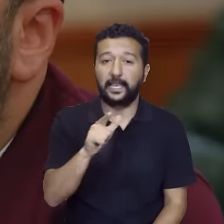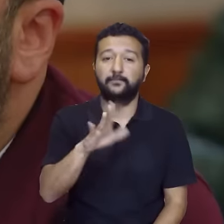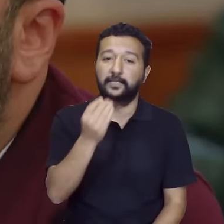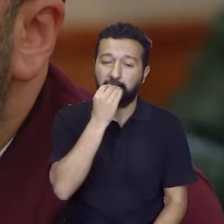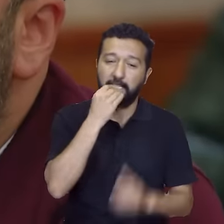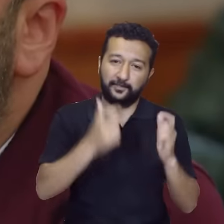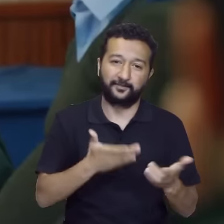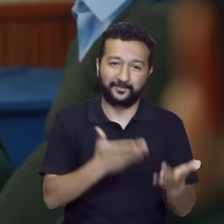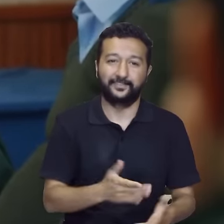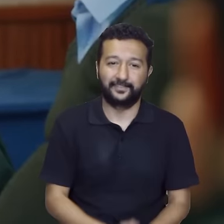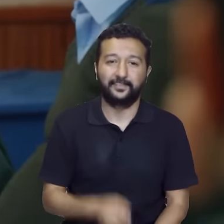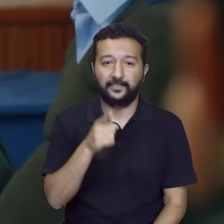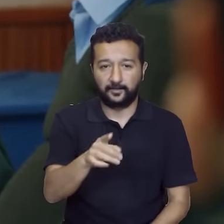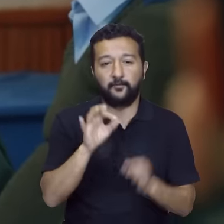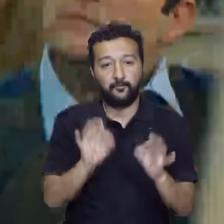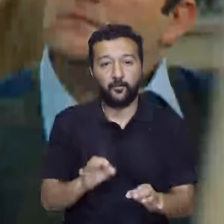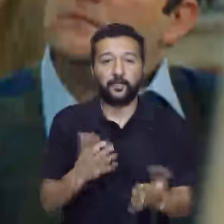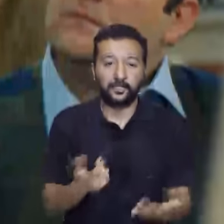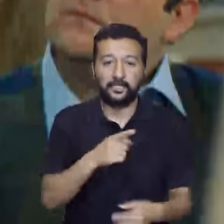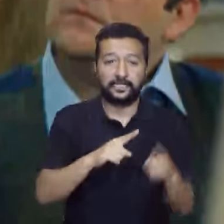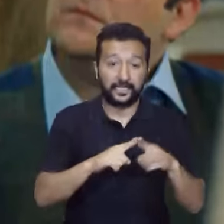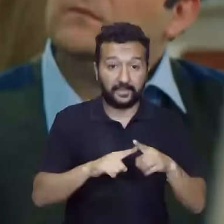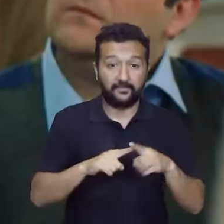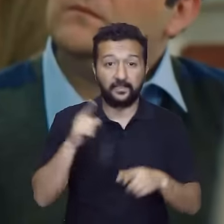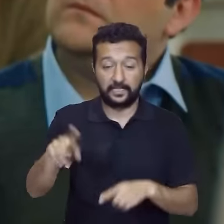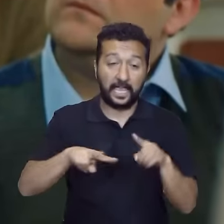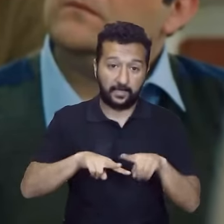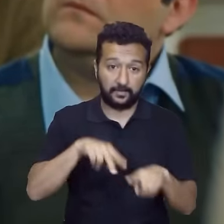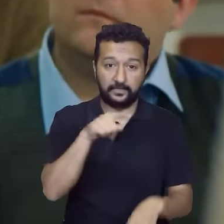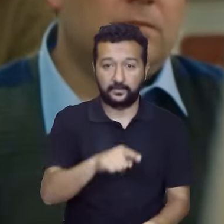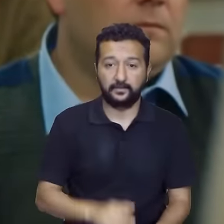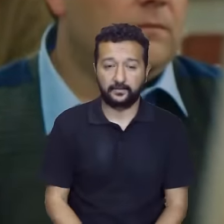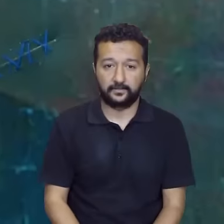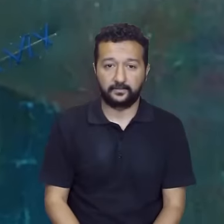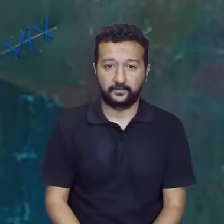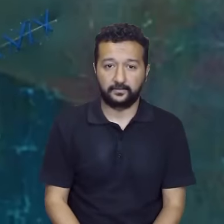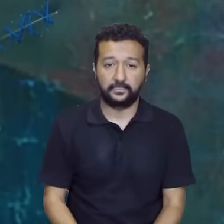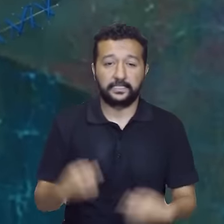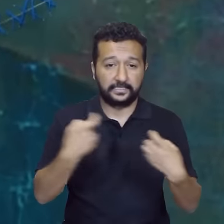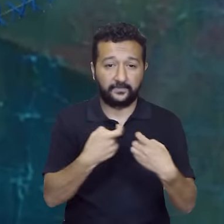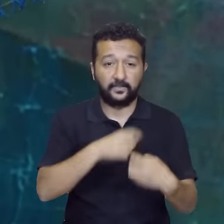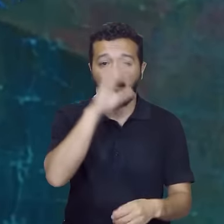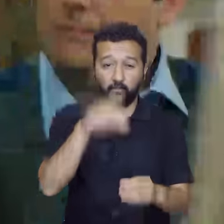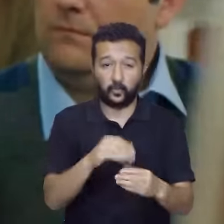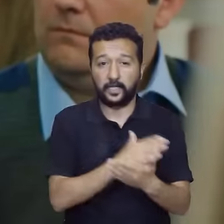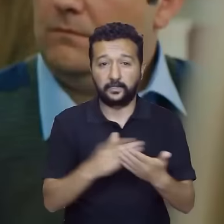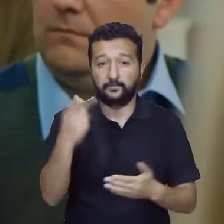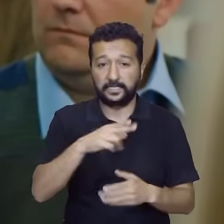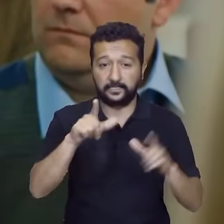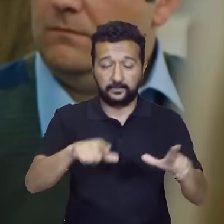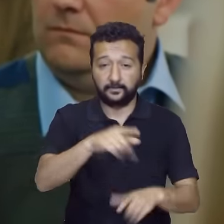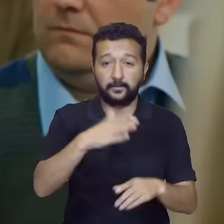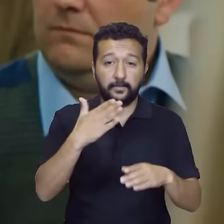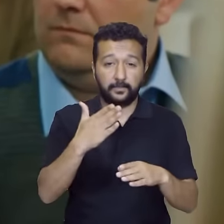değil, yemek yiyoruz burada. Evet, bu şekilde Tatavlalı Ahmet savaşın sonuna kadar bu